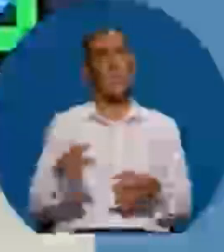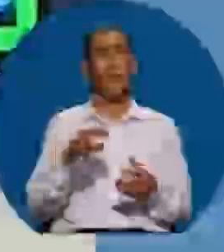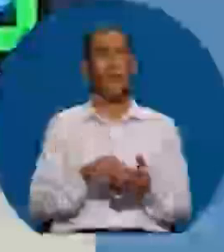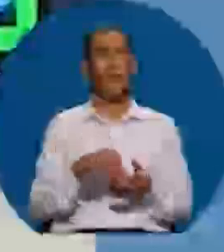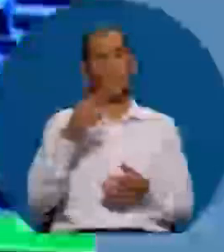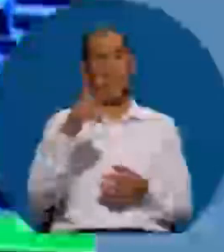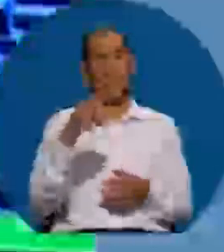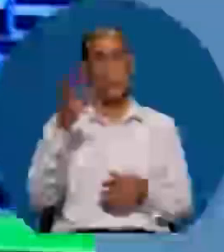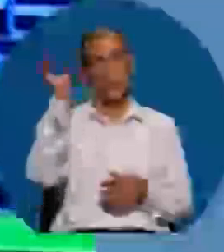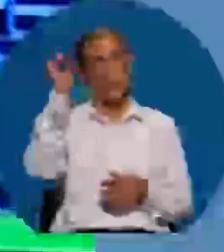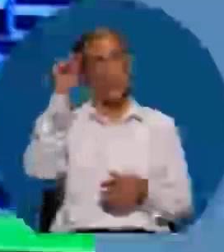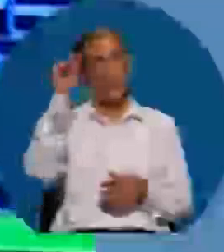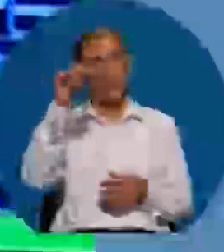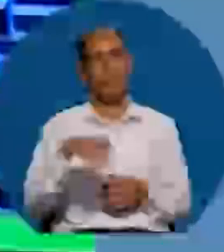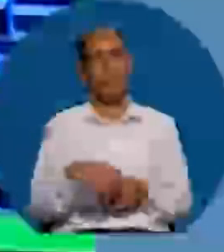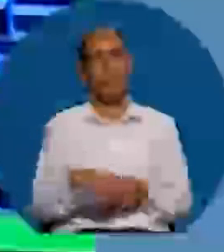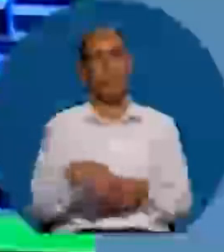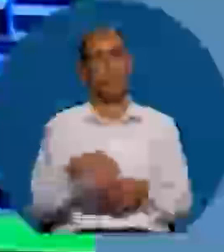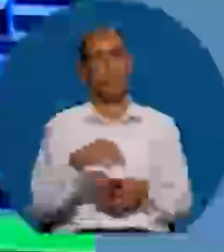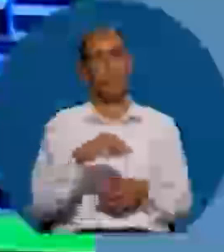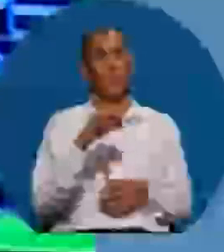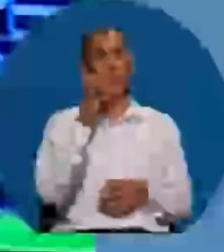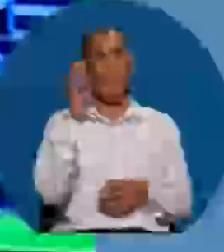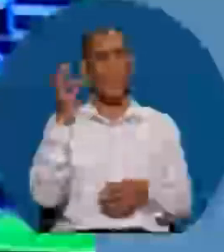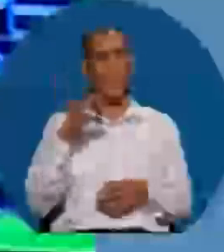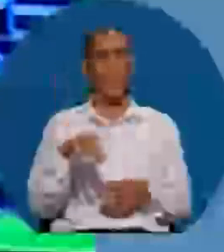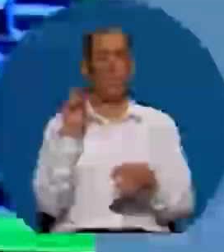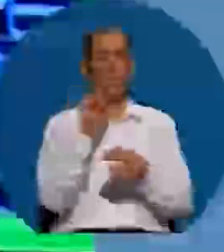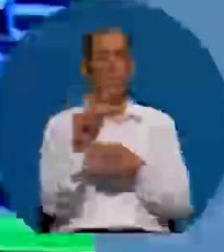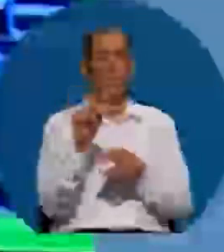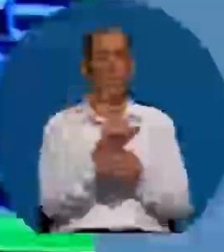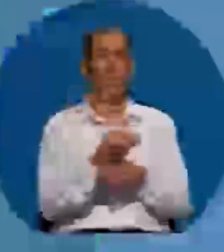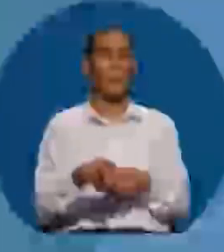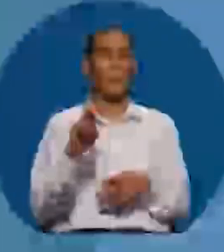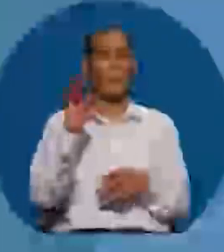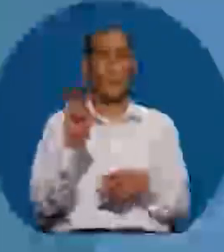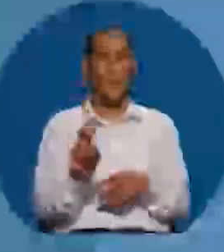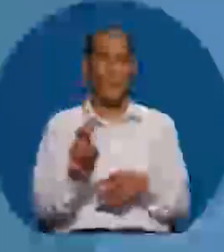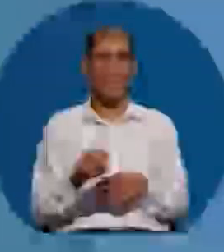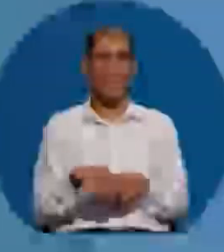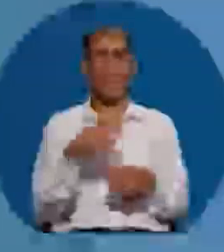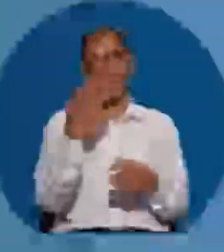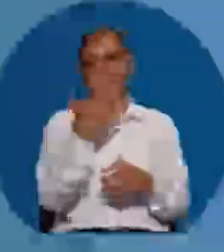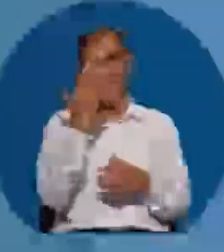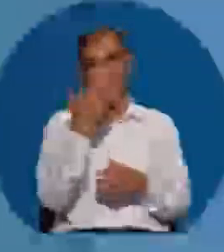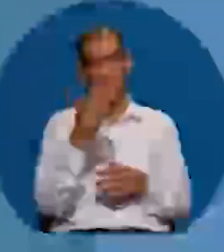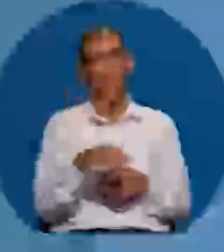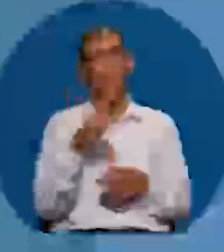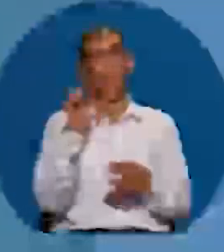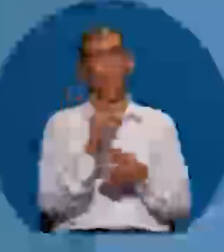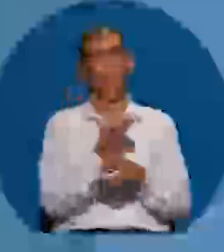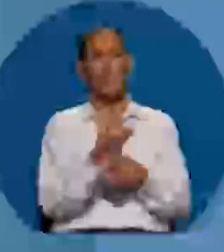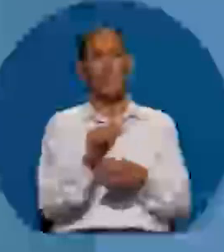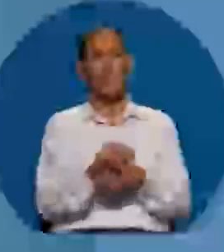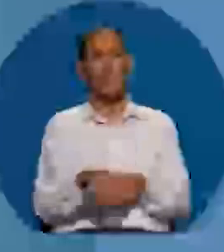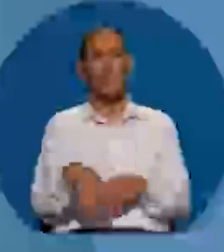ұстазымыз болады. Ол бізлерге білім сырларын үйретеді, қалай жазуды, қалай партада отыруды, һәм